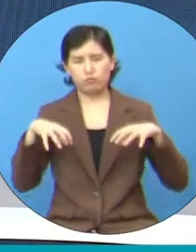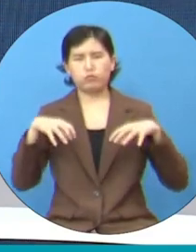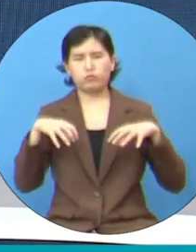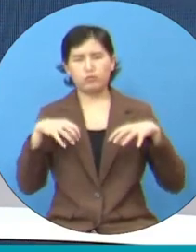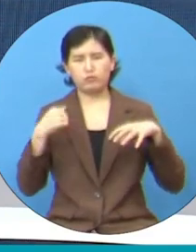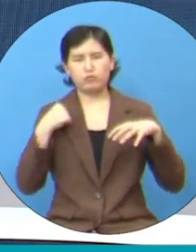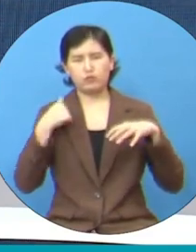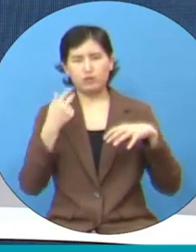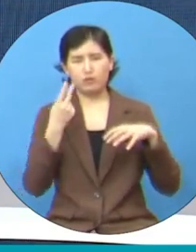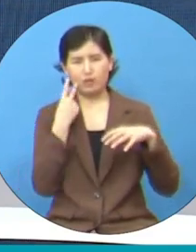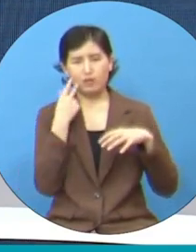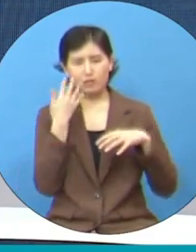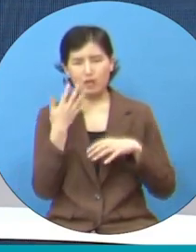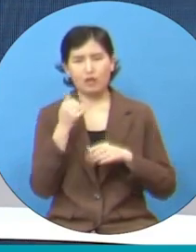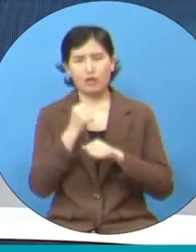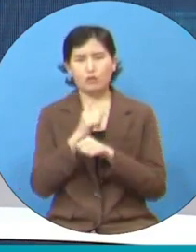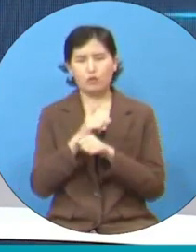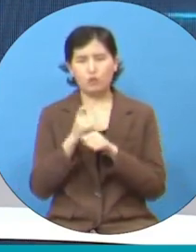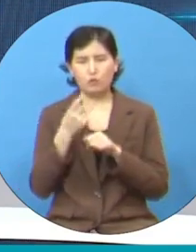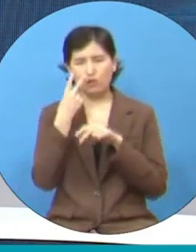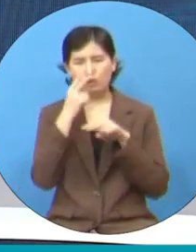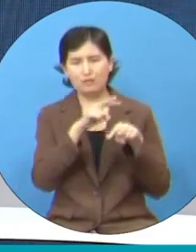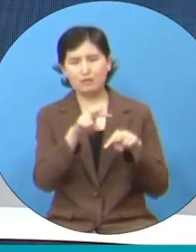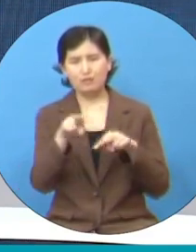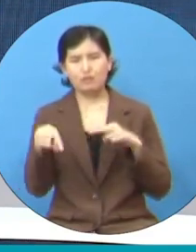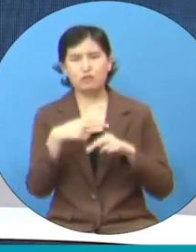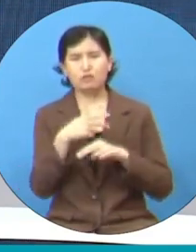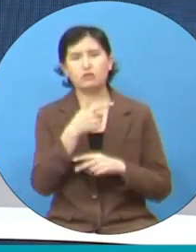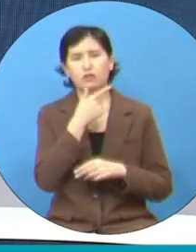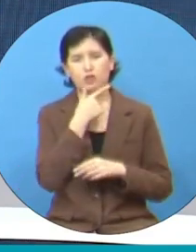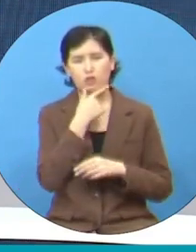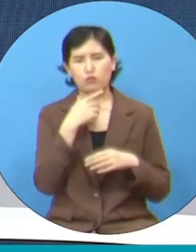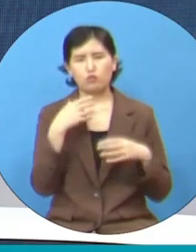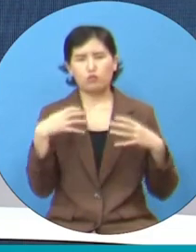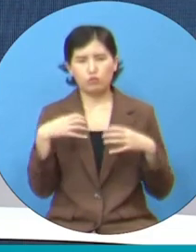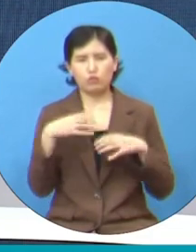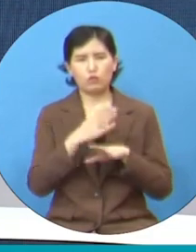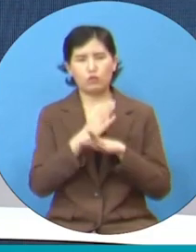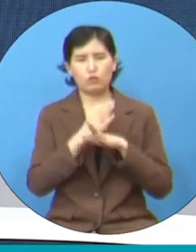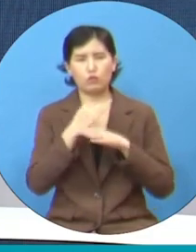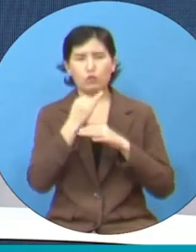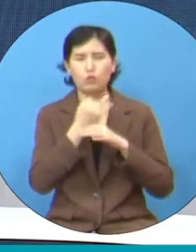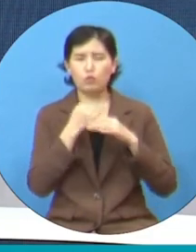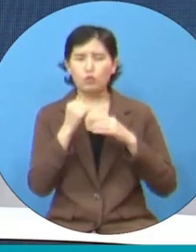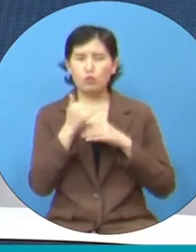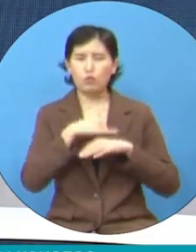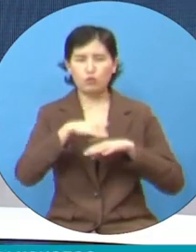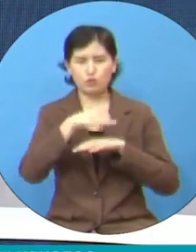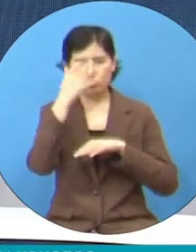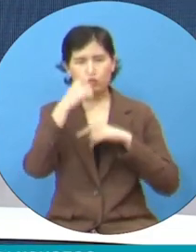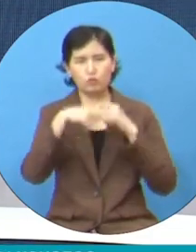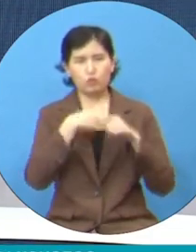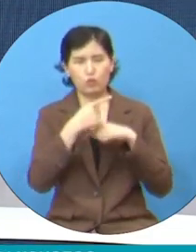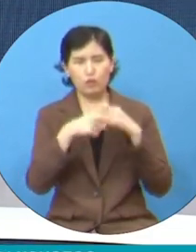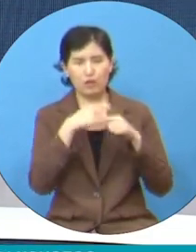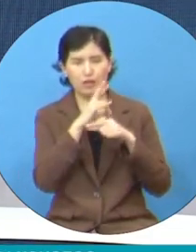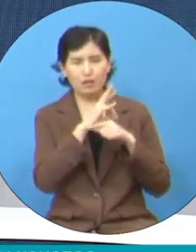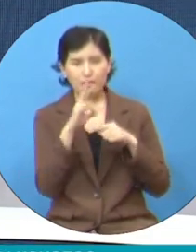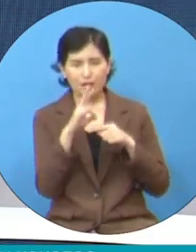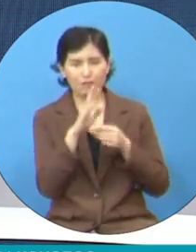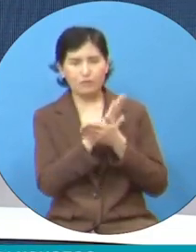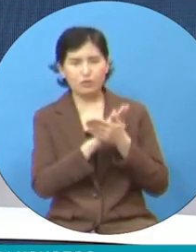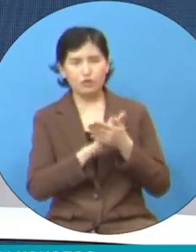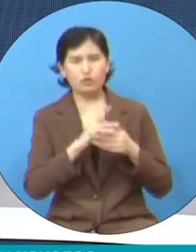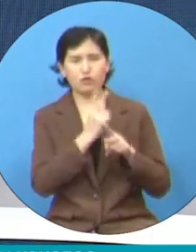баригчдын үйл ажиллагаанд хяналт тавих боломж хомигдмал байгаа. За улсын намын тухай хуулийн шинжилсэн найруулгын төсөл эдгээр